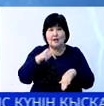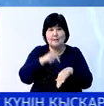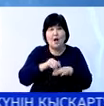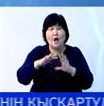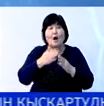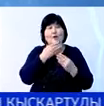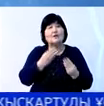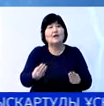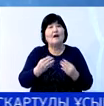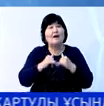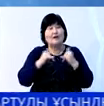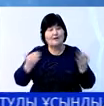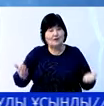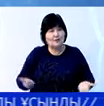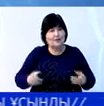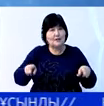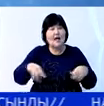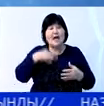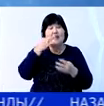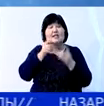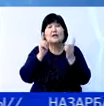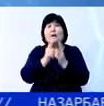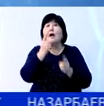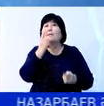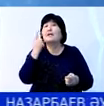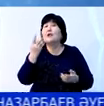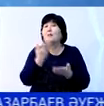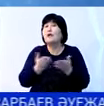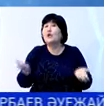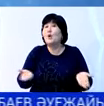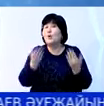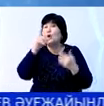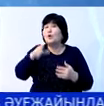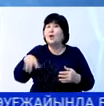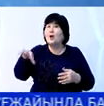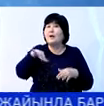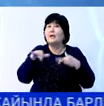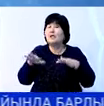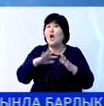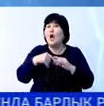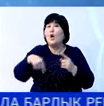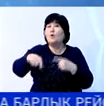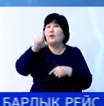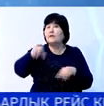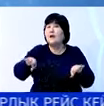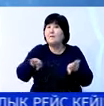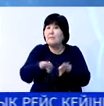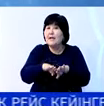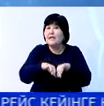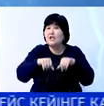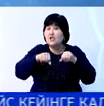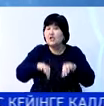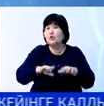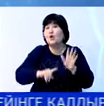ауылдың ажары артып, тұрмысы түзелген. Есепті кездесуде бірде бір мәселе көтермеген тұрғындар барлық істі ауыл кәсіпкерлерімен бірлесіп шешуді жолға